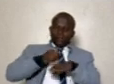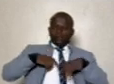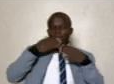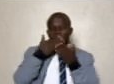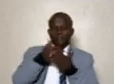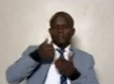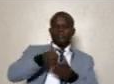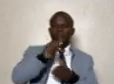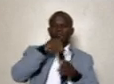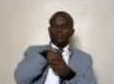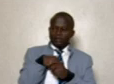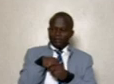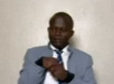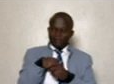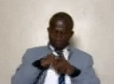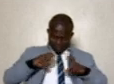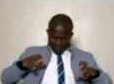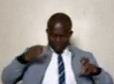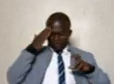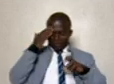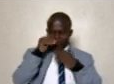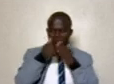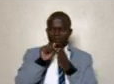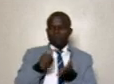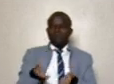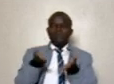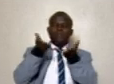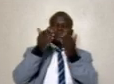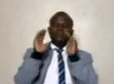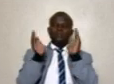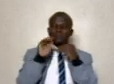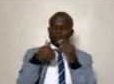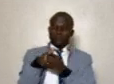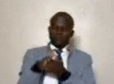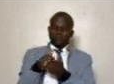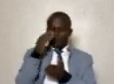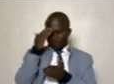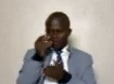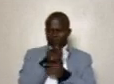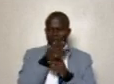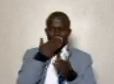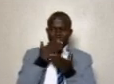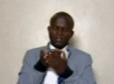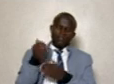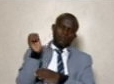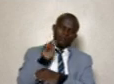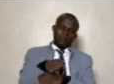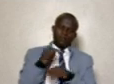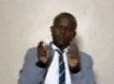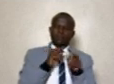ye muri ibyo harimo no kwipima kugira ngo abashe kuzamuka mu ntera ku mwanya wisumbuye kugira ngo afatwe neza kurusha